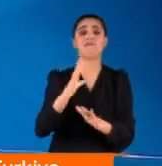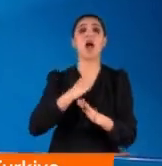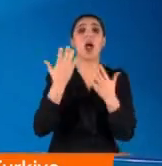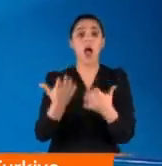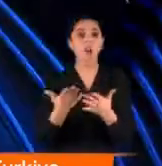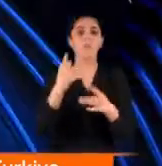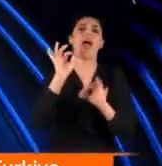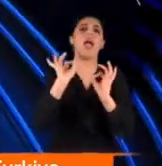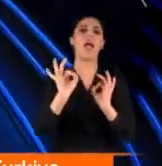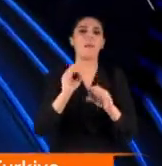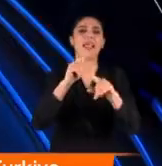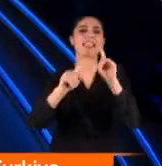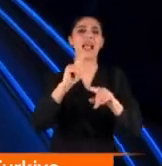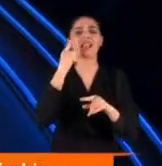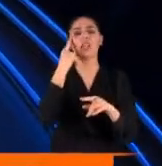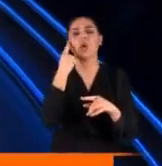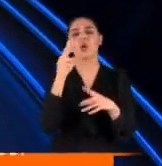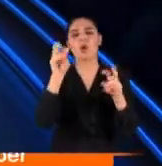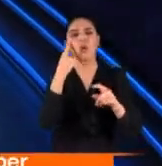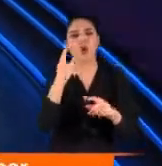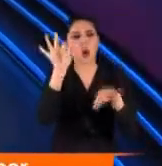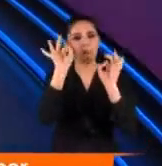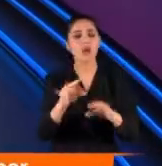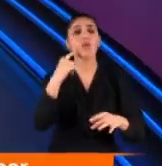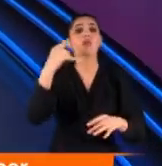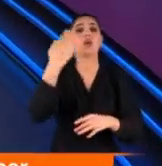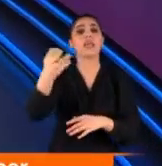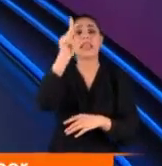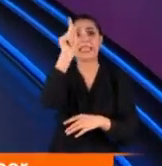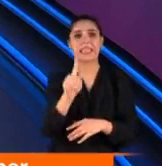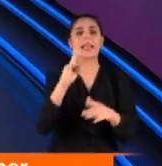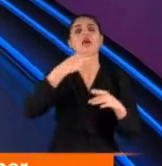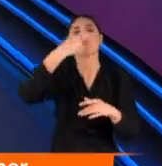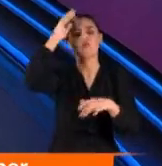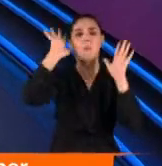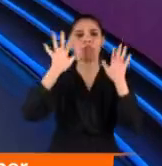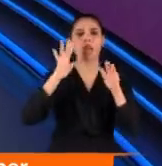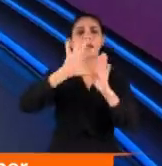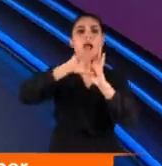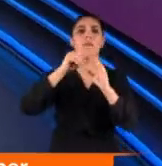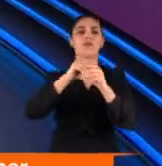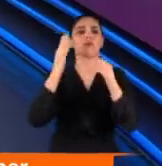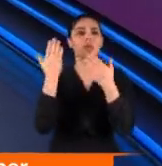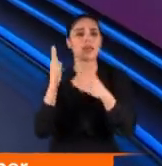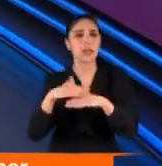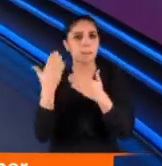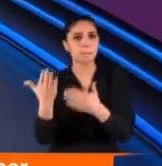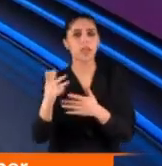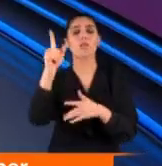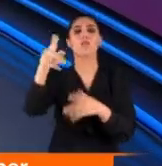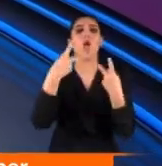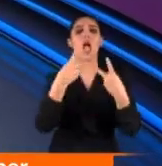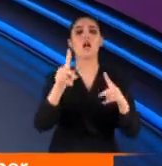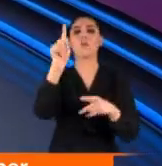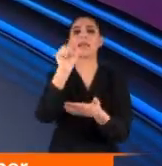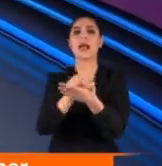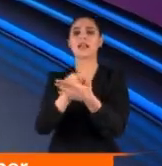ama her zaman olduğu gibi Siyasette başlayalım ilk cuma namazını Ayasofya'da kırıldı Ayasofya ibadete açılışı bir